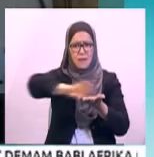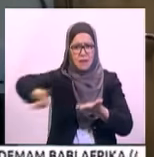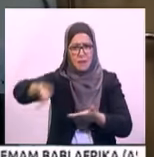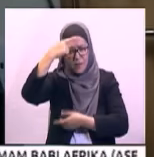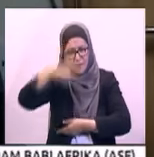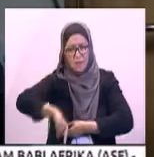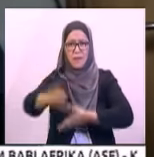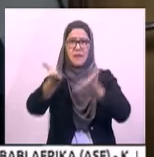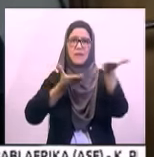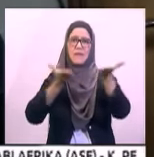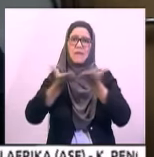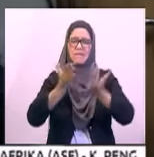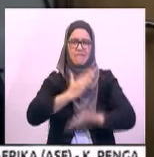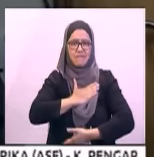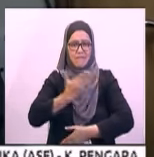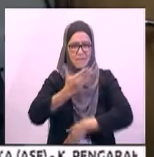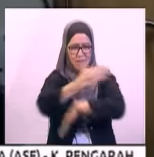lah.